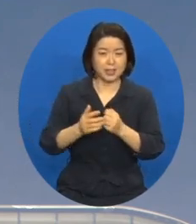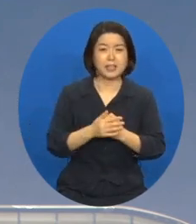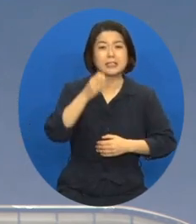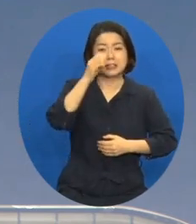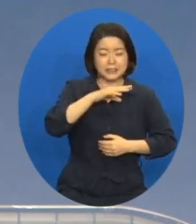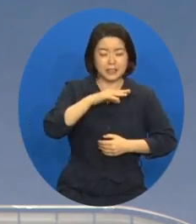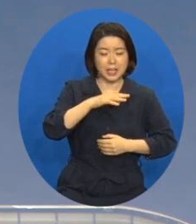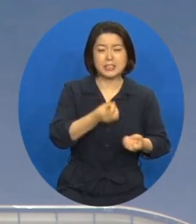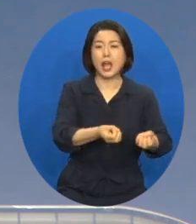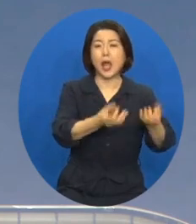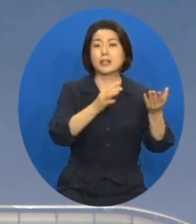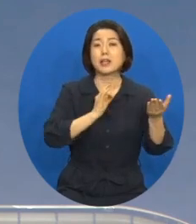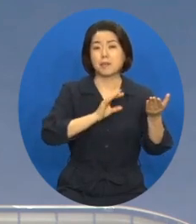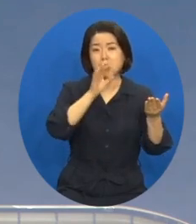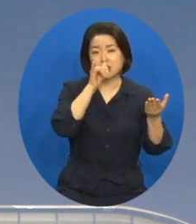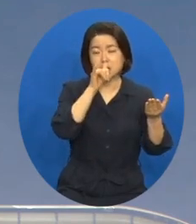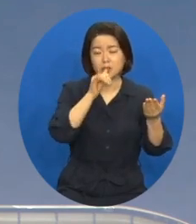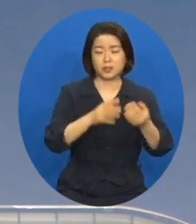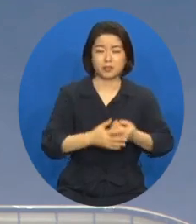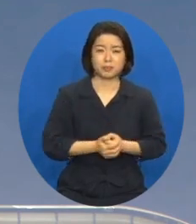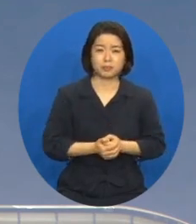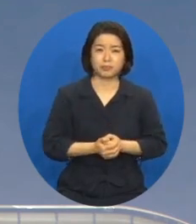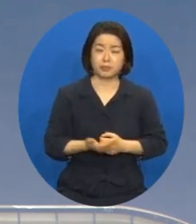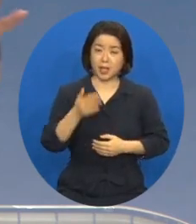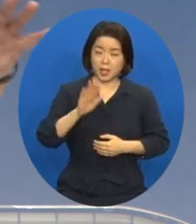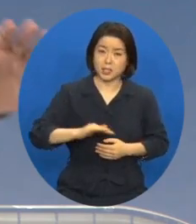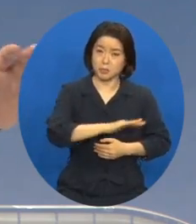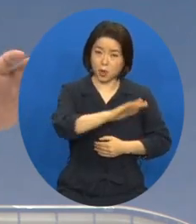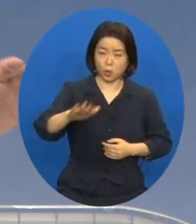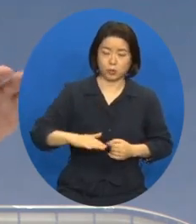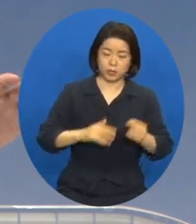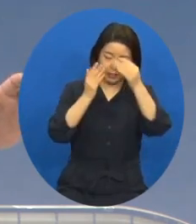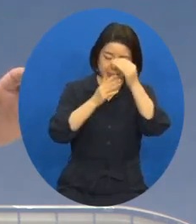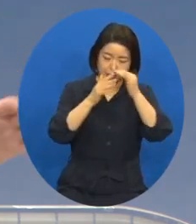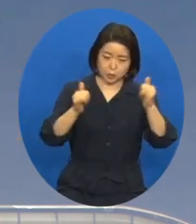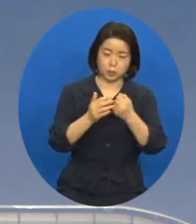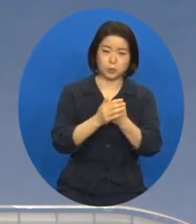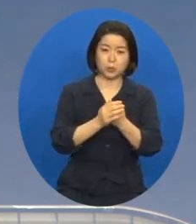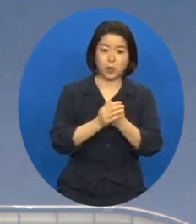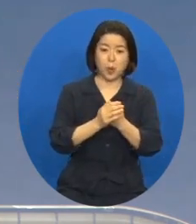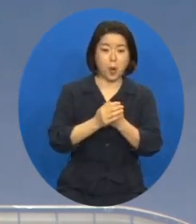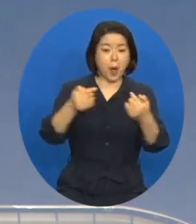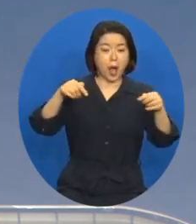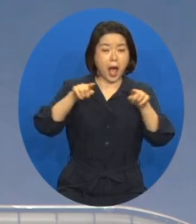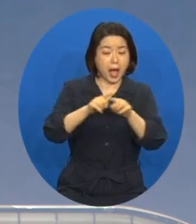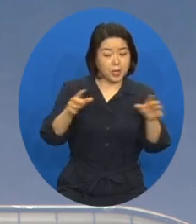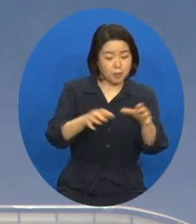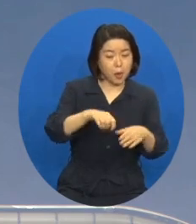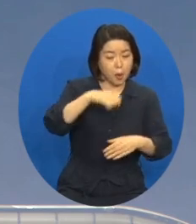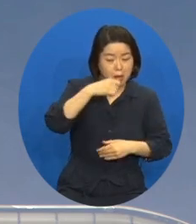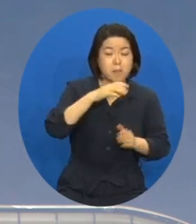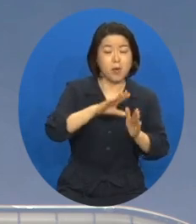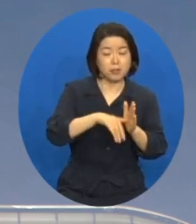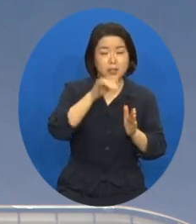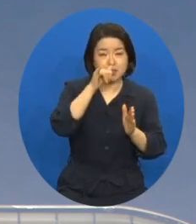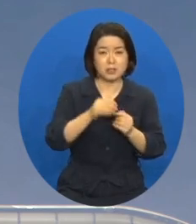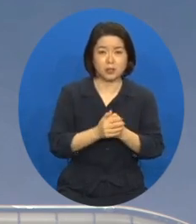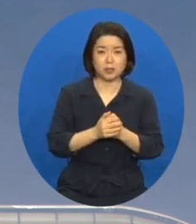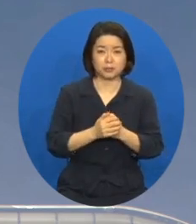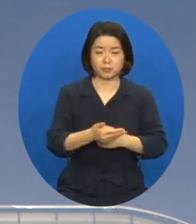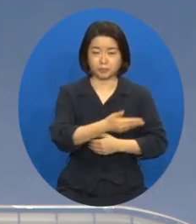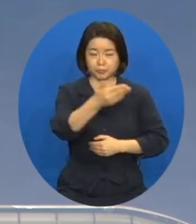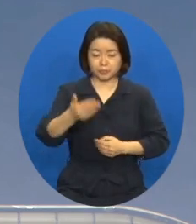성찬 예식만 하지요. 그렇지만 우리는 성도들끼리 같이 식사할 때가 있습니다. 우리도 여러분,